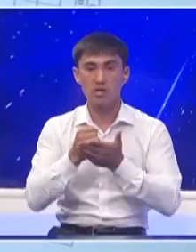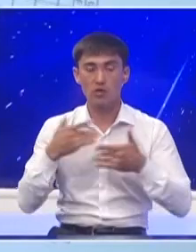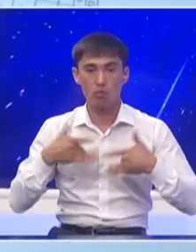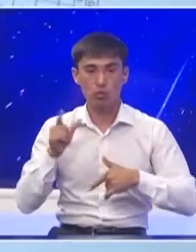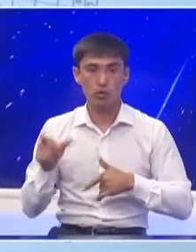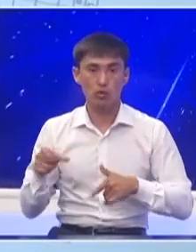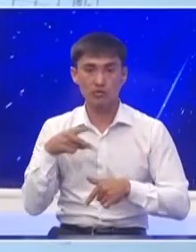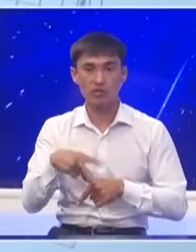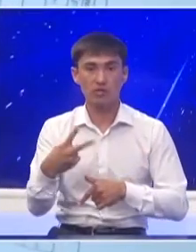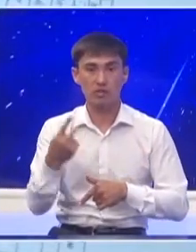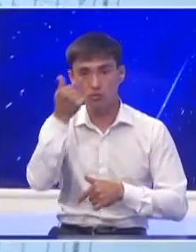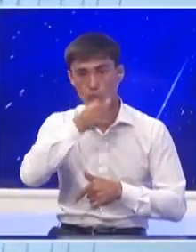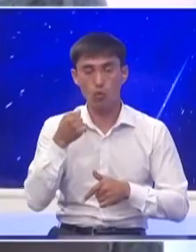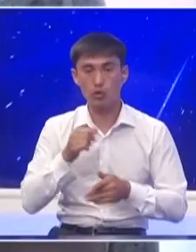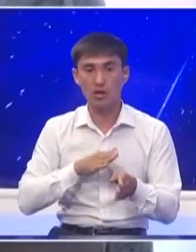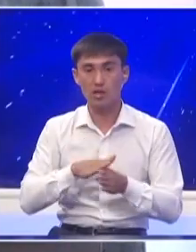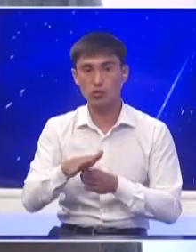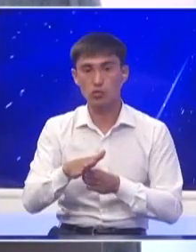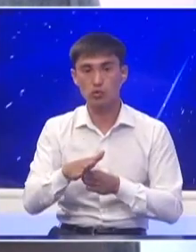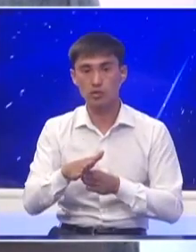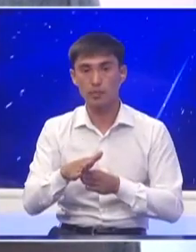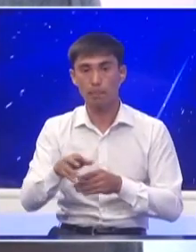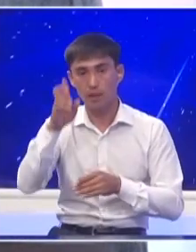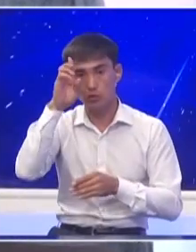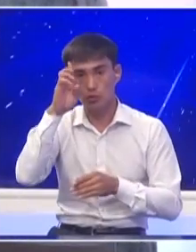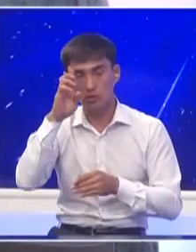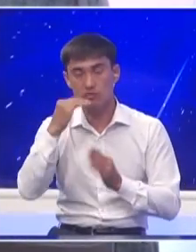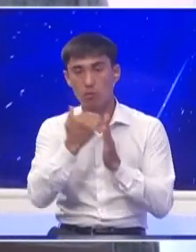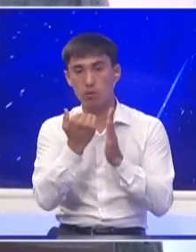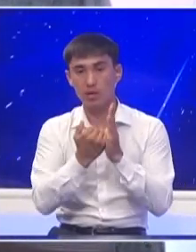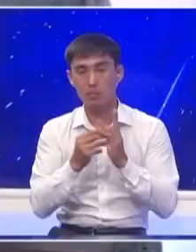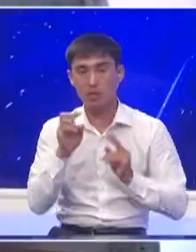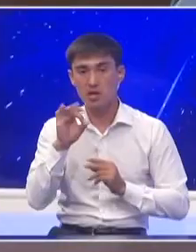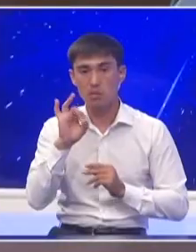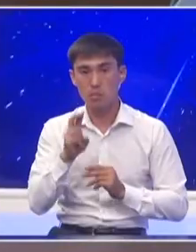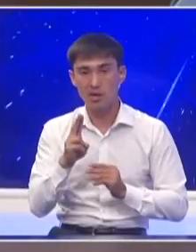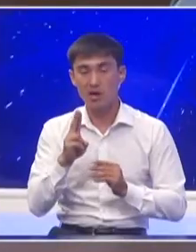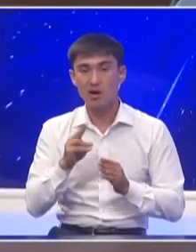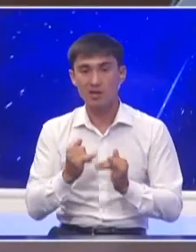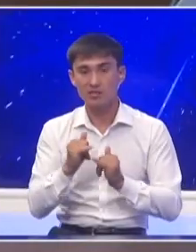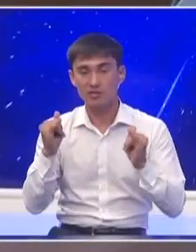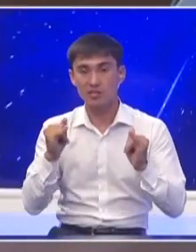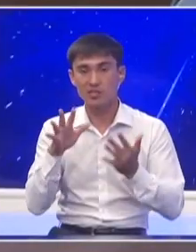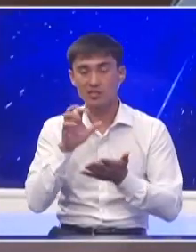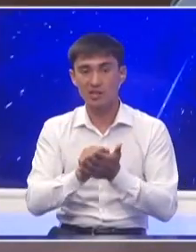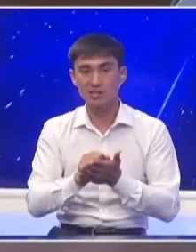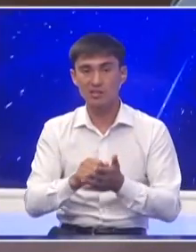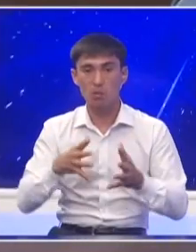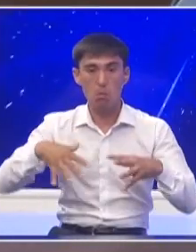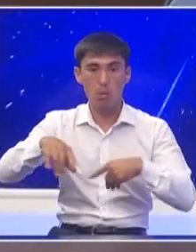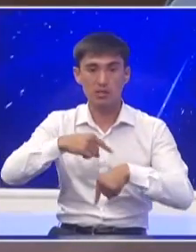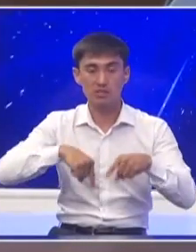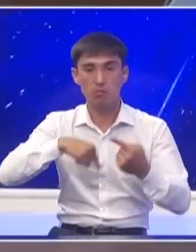С 2020 года реализуется он в рамках государственной программы «ИМБЕК» – развитие продуктивной занятости и